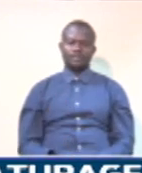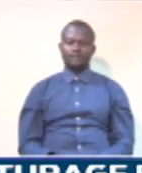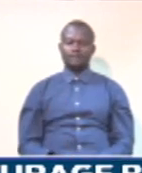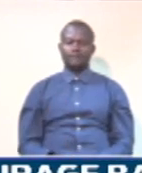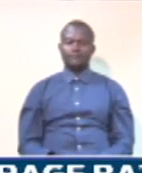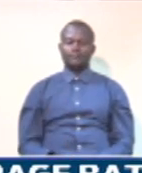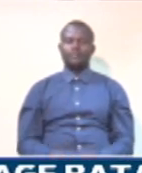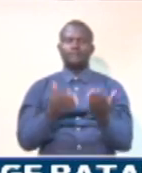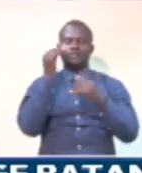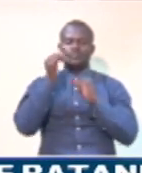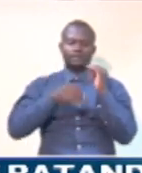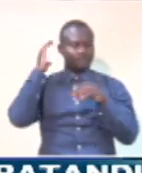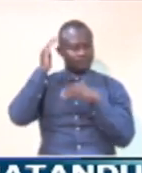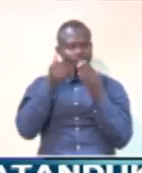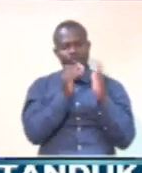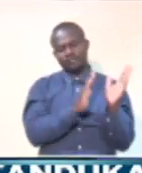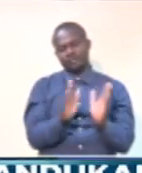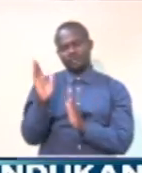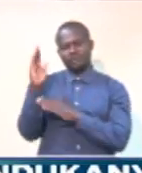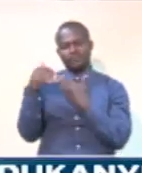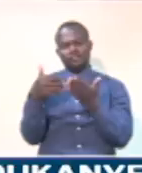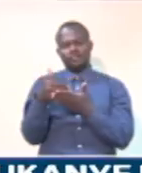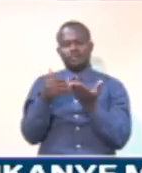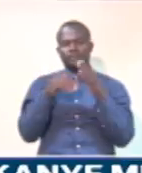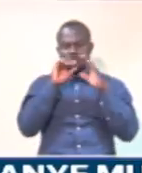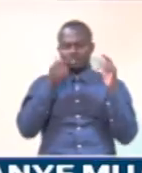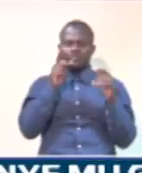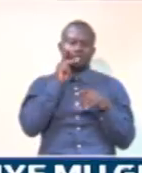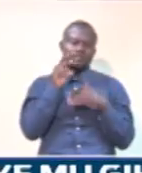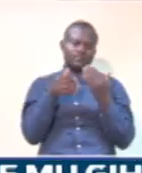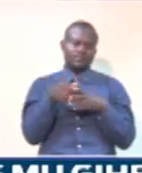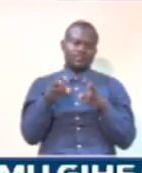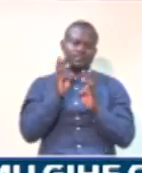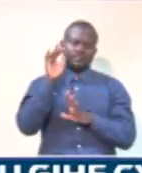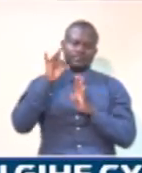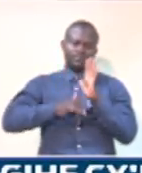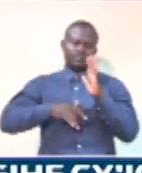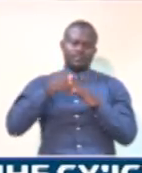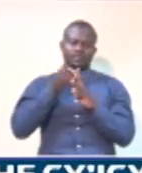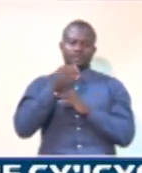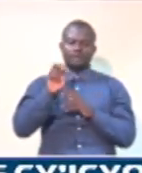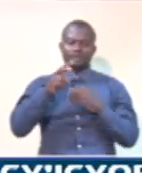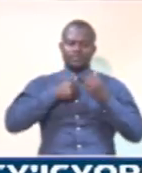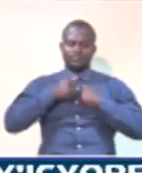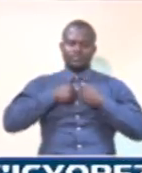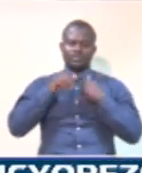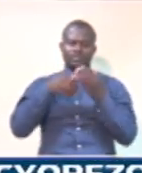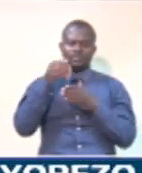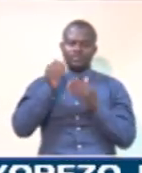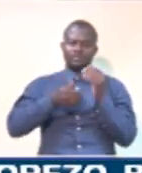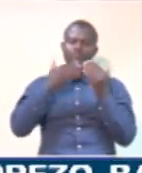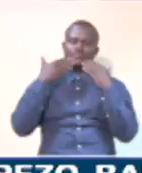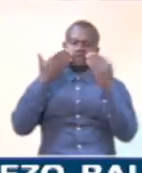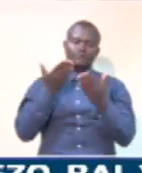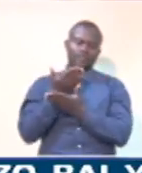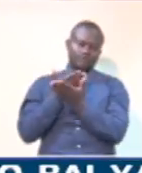na Bugesera Inaha dusoreje amakuru twari twabateguriye mu rurimi rw'Ikinyarwanda ku buryo burambuye kuri televiziyo y'u Rwanda reka tuyasoze tubashimira